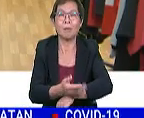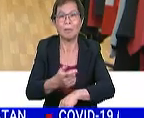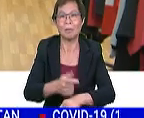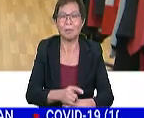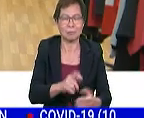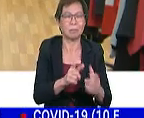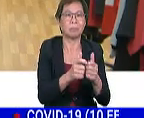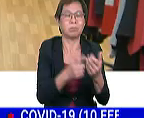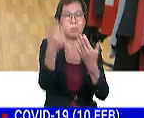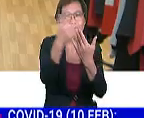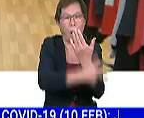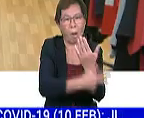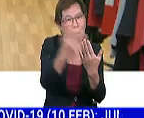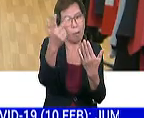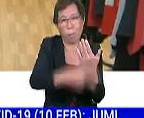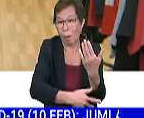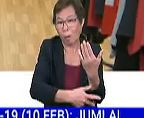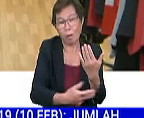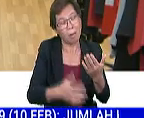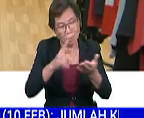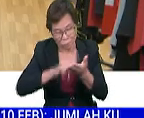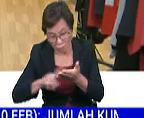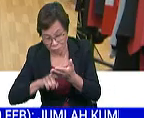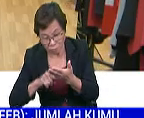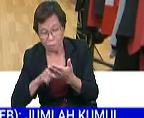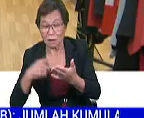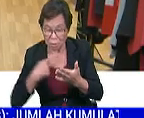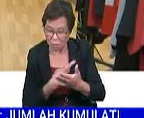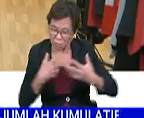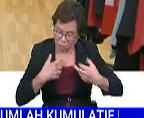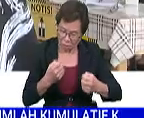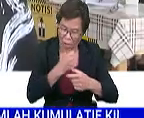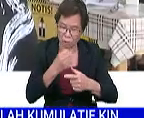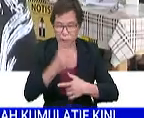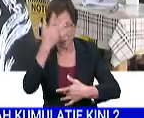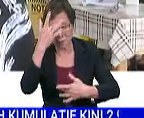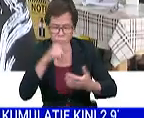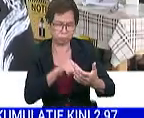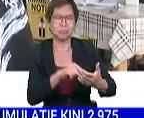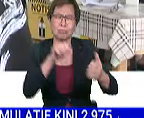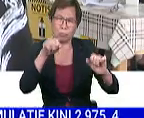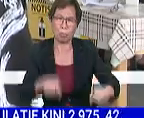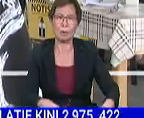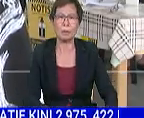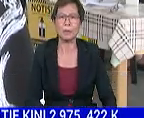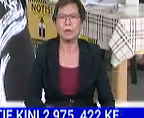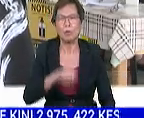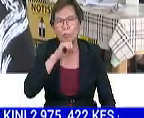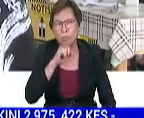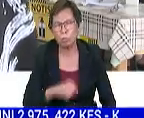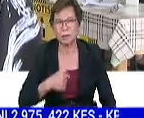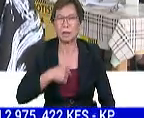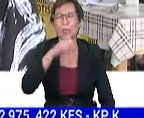dekat Mas Sejahtera leas tu Bole daripada Sejahtera tu sama ada kita sihat atau tak macam Pak Cik ni umur pun dah